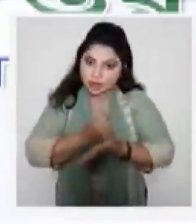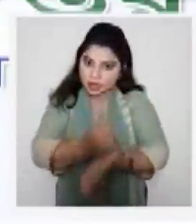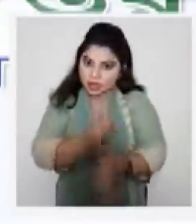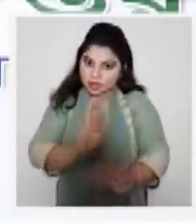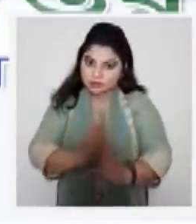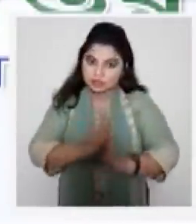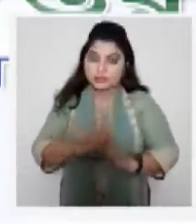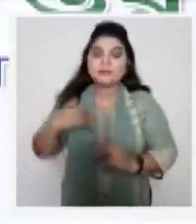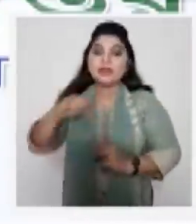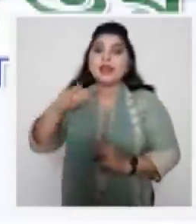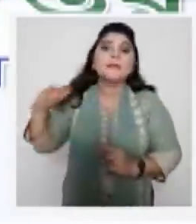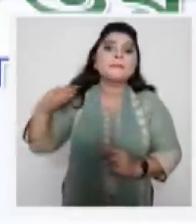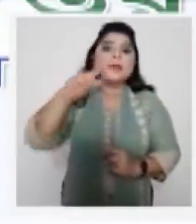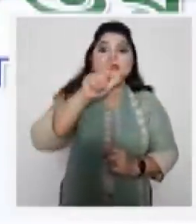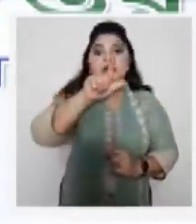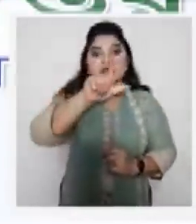4,217 জন।